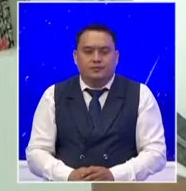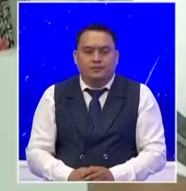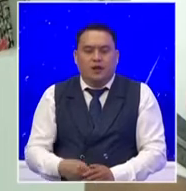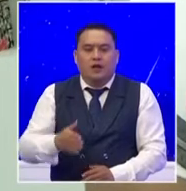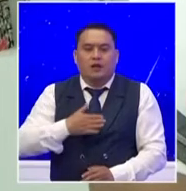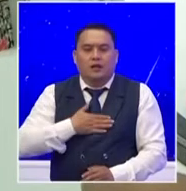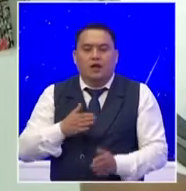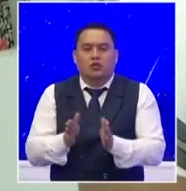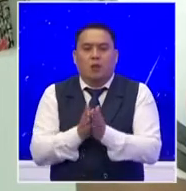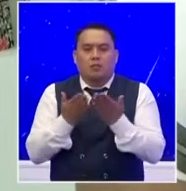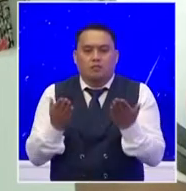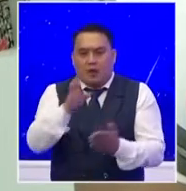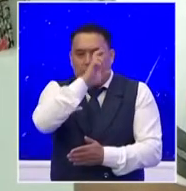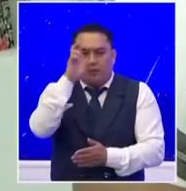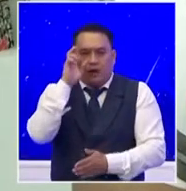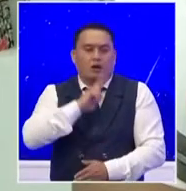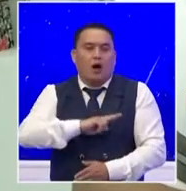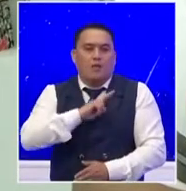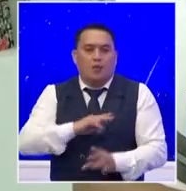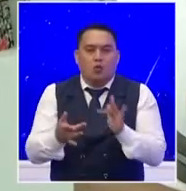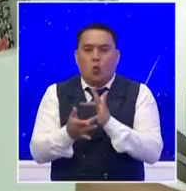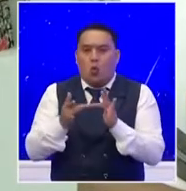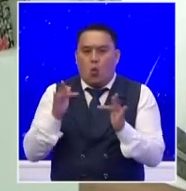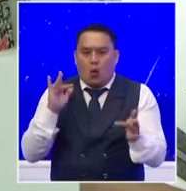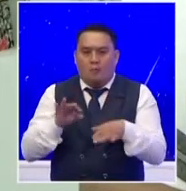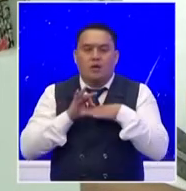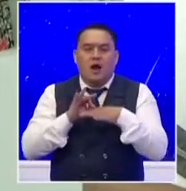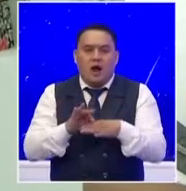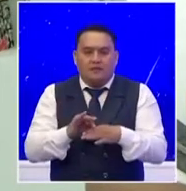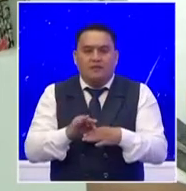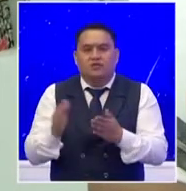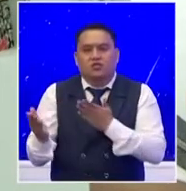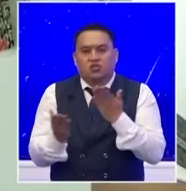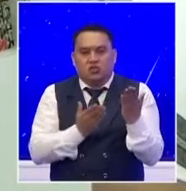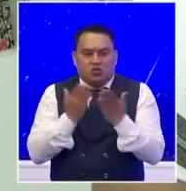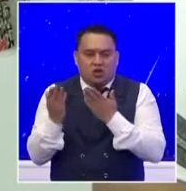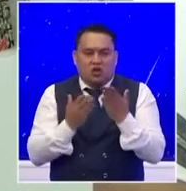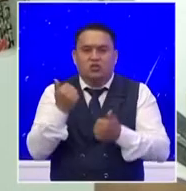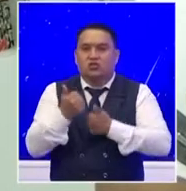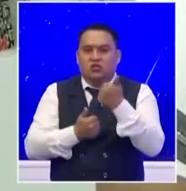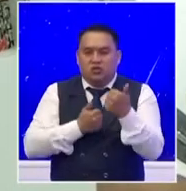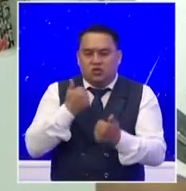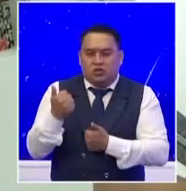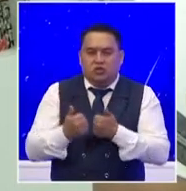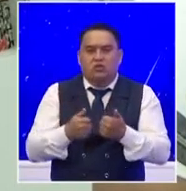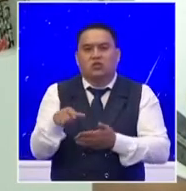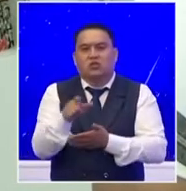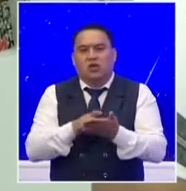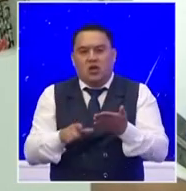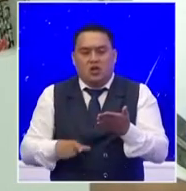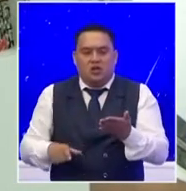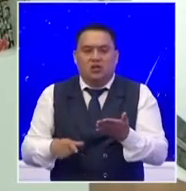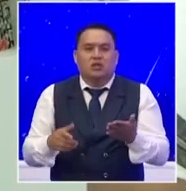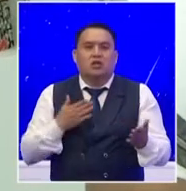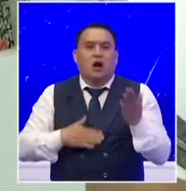Наша библиотека весь период ЧП работает в режиме онлайн. Мы проводим поэтические чтения, эстафеты, челленджи. Также хочу поделиться радостным